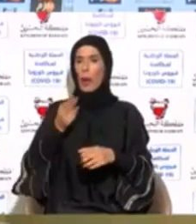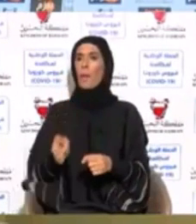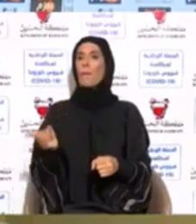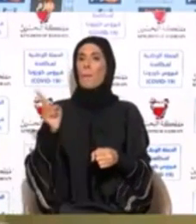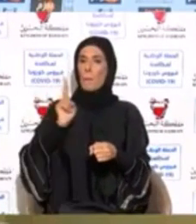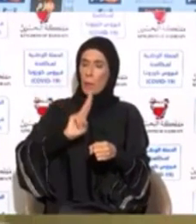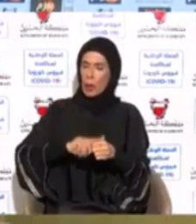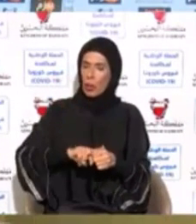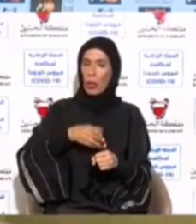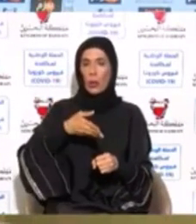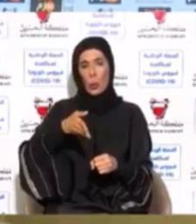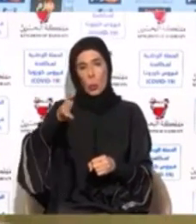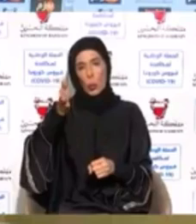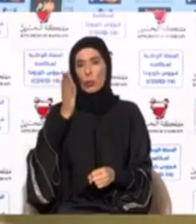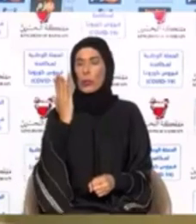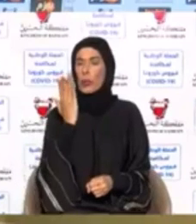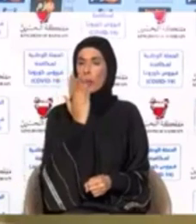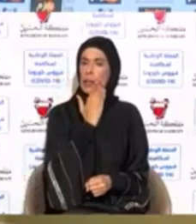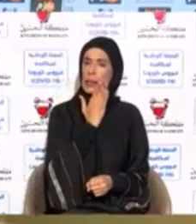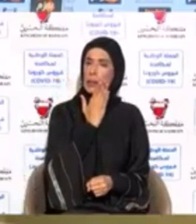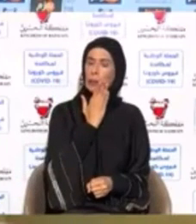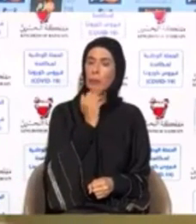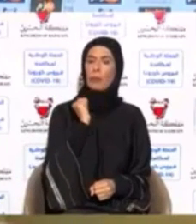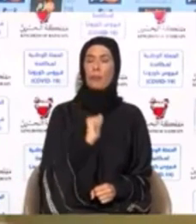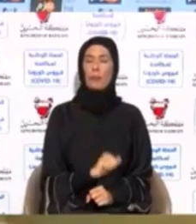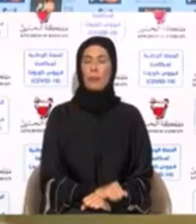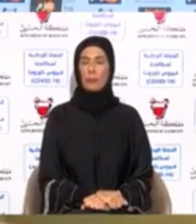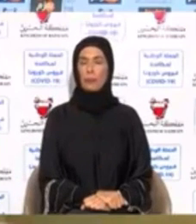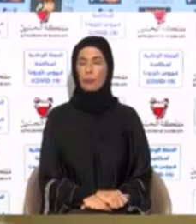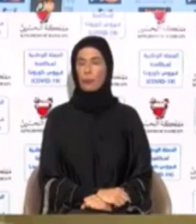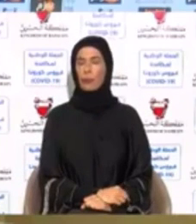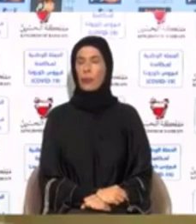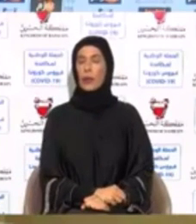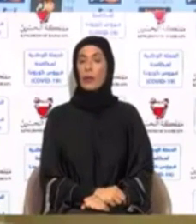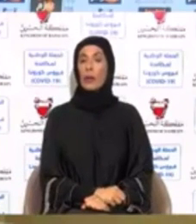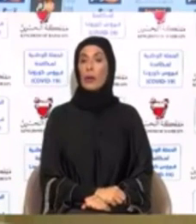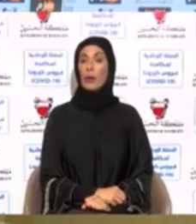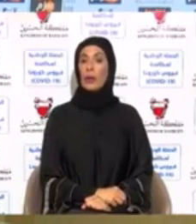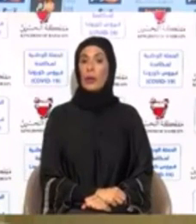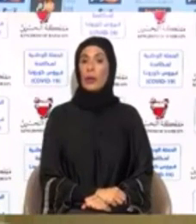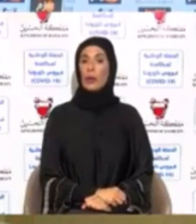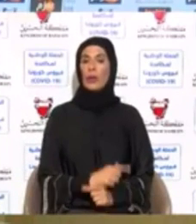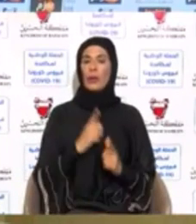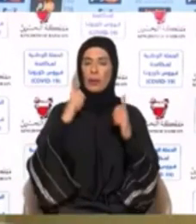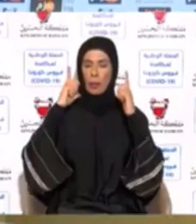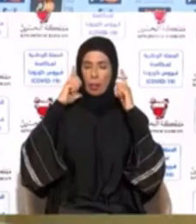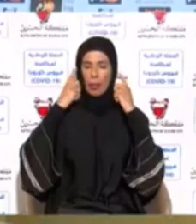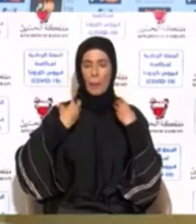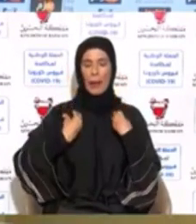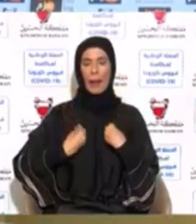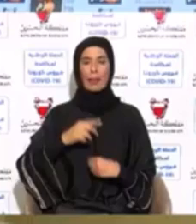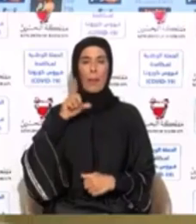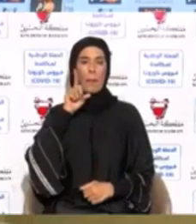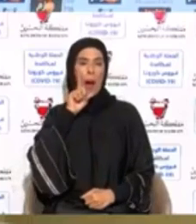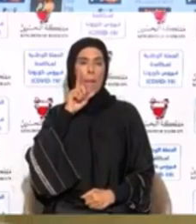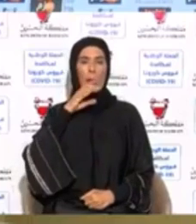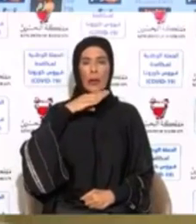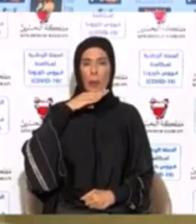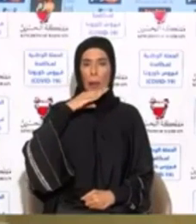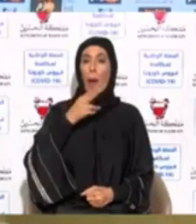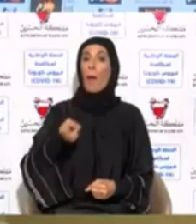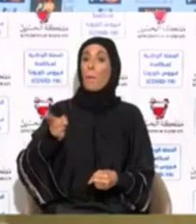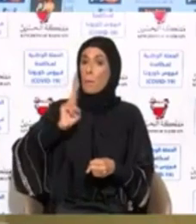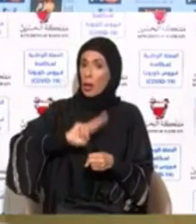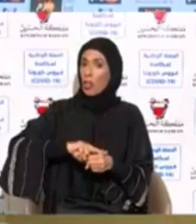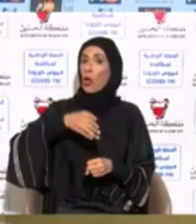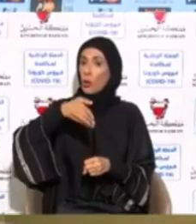عودة منتسبي المدارس إلى مواقع عملها. نود طمأنة أولياء الأمور بأن عودة